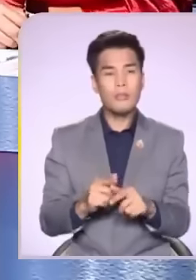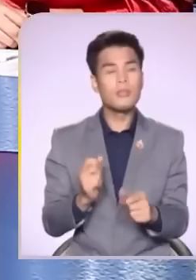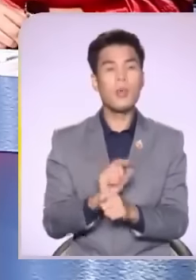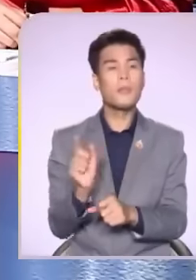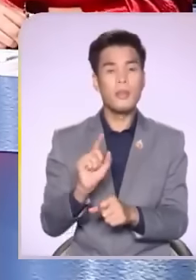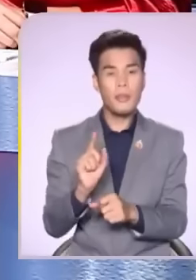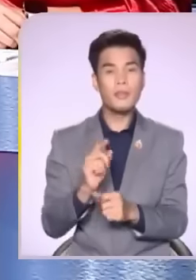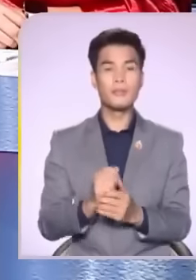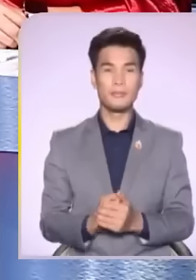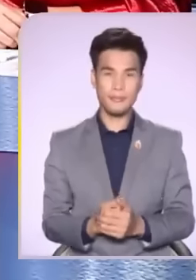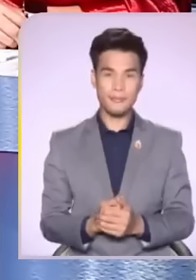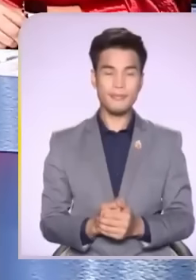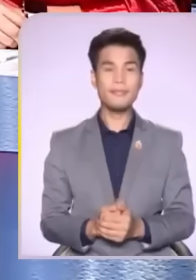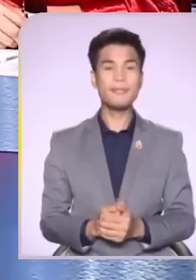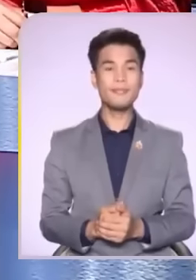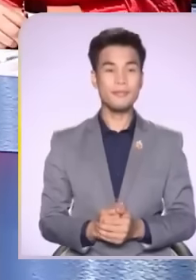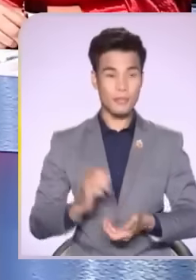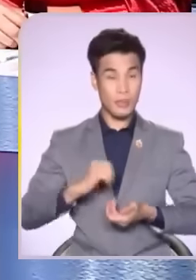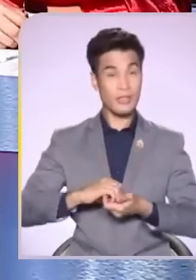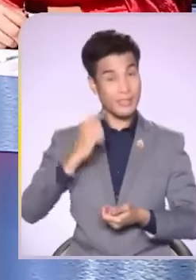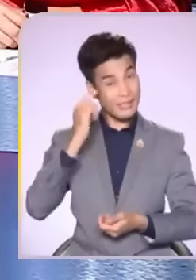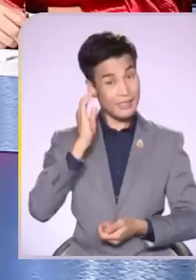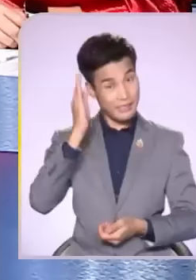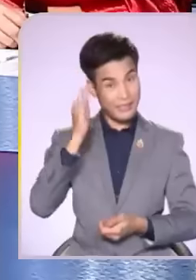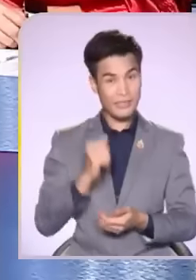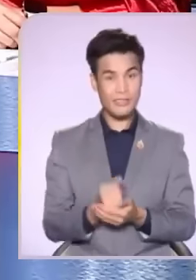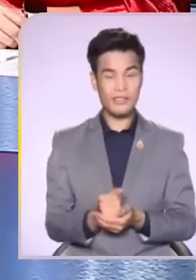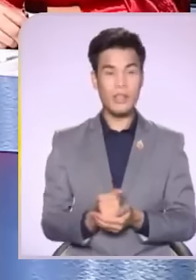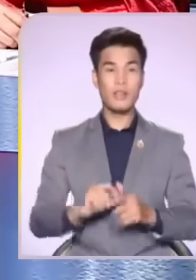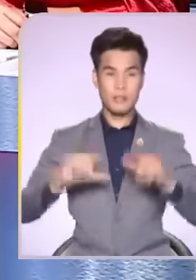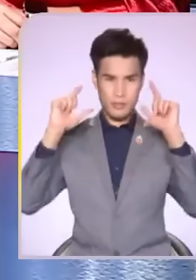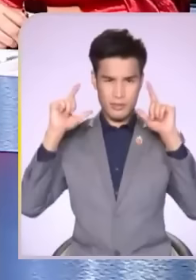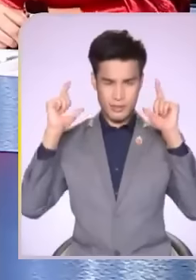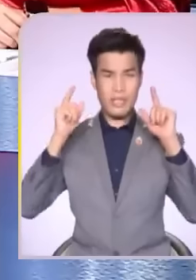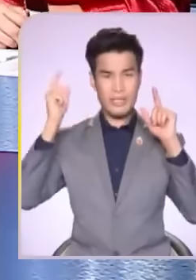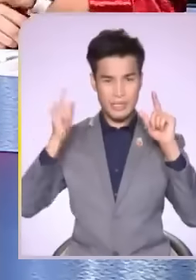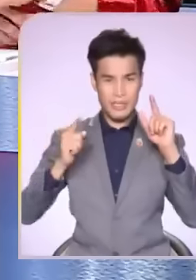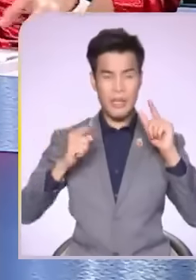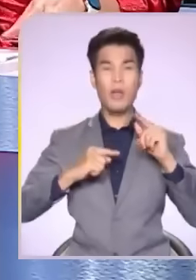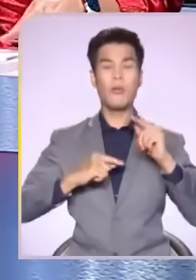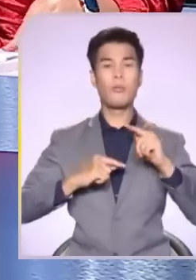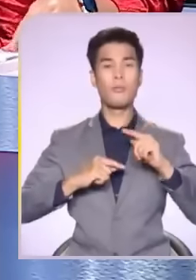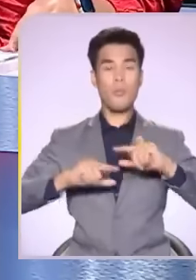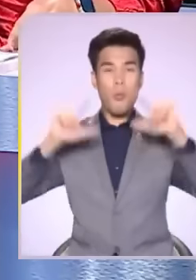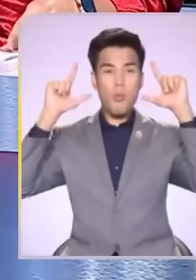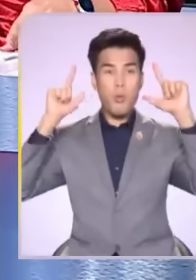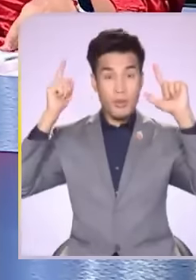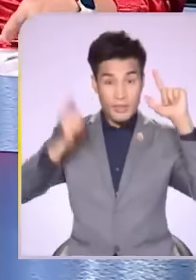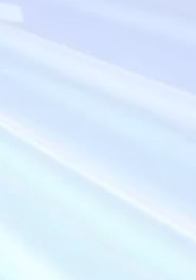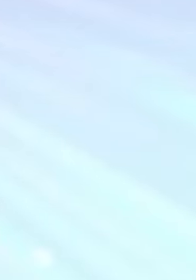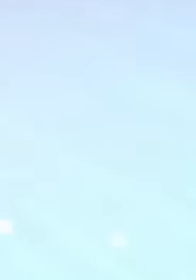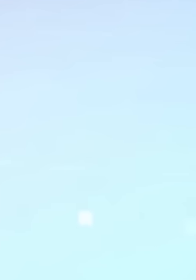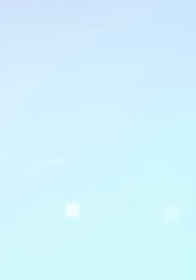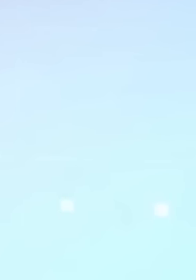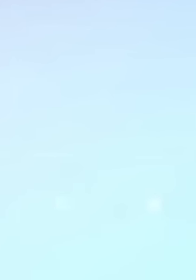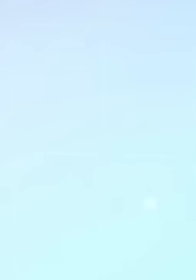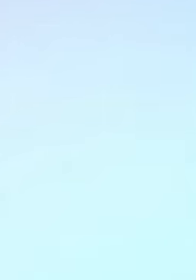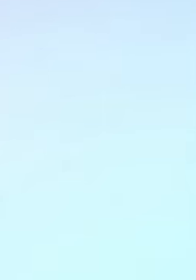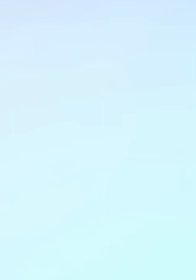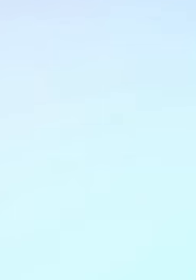ำยังไงต่อได้บ้างหน่วยงานที่เกี่ยวข้องก็อยากให้คิดเผื่อไปเลยนะ ซอฟต์พาวเวอร ์เนี่ย จริงคำพูดได้เลยซอฟต์พาวเวอร์จริง ของแท้เนาะ ครับ